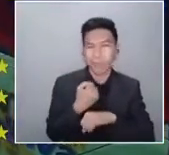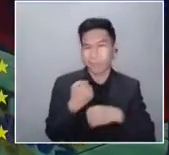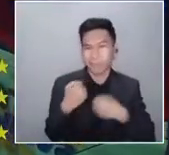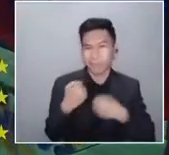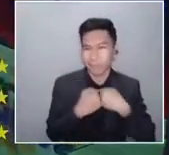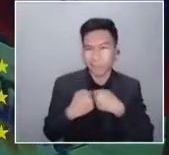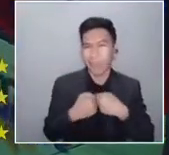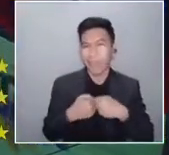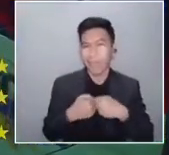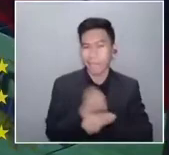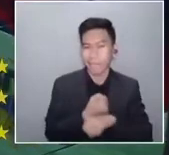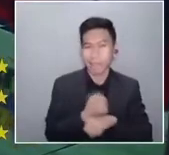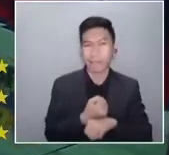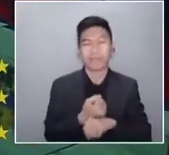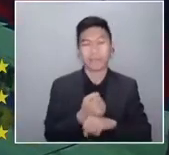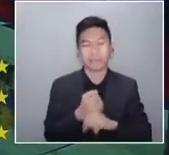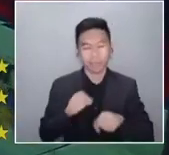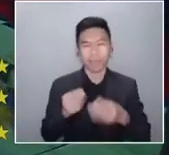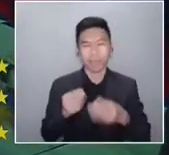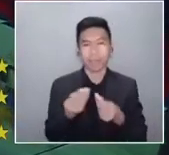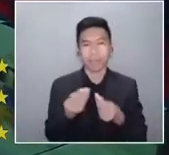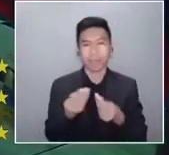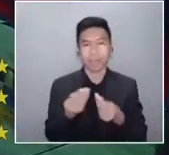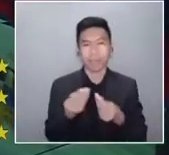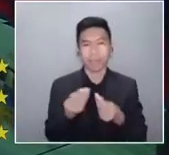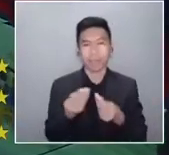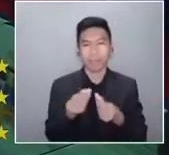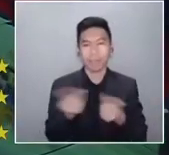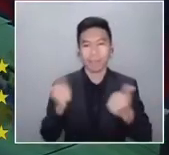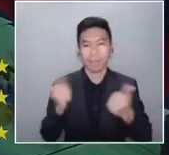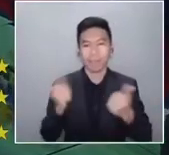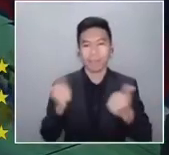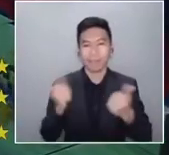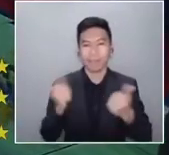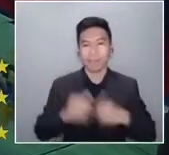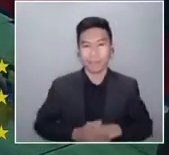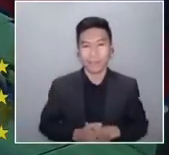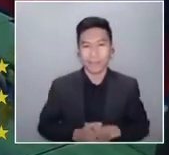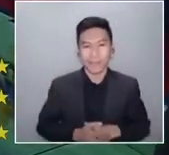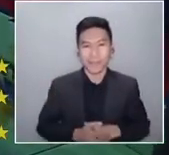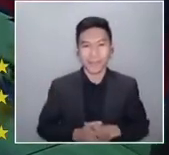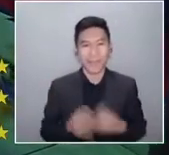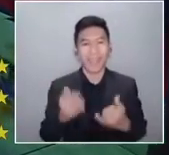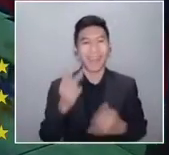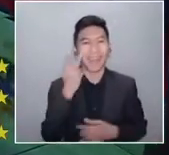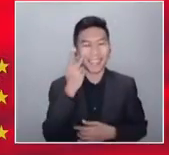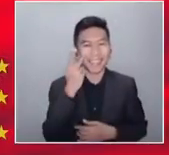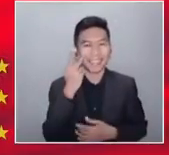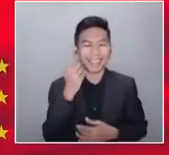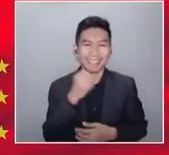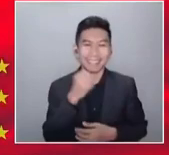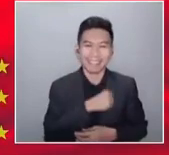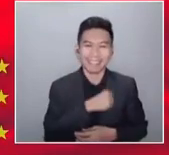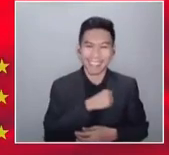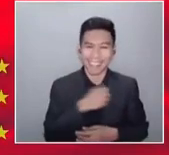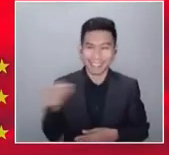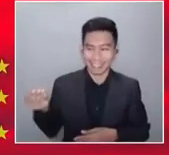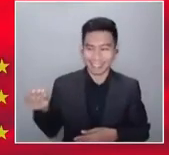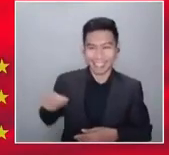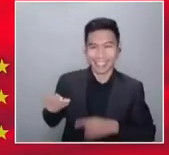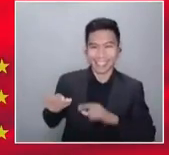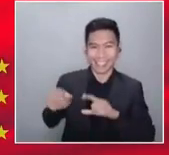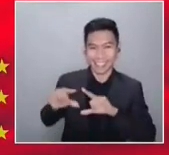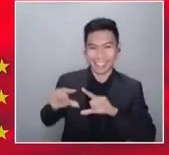I think ginoong... I thought you were going to bring... Wait. Ito. O sige, pakita na natin. Oh, oh. Okay, sorry. So may binigay ho kasi sa amin si Mr. Lopez. Kayo na